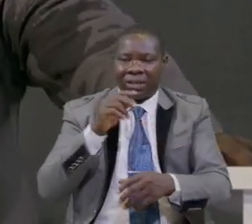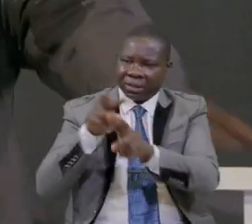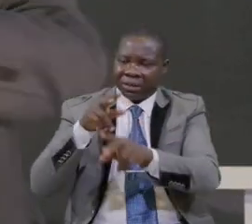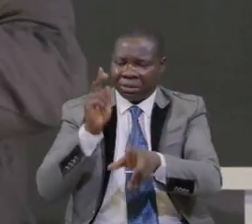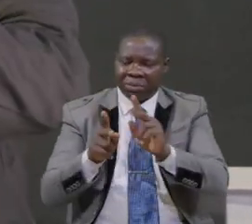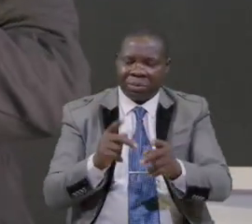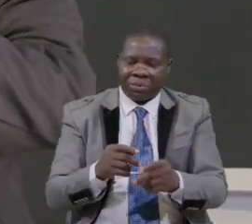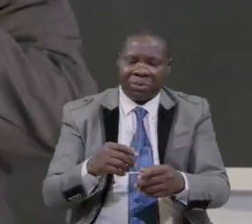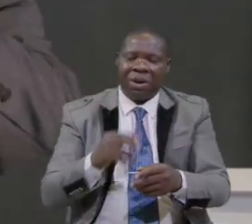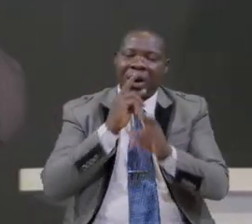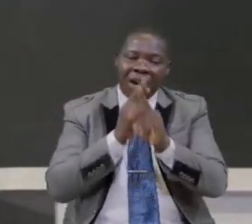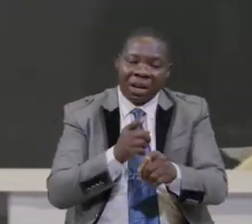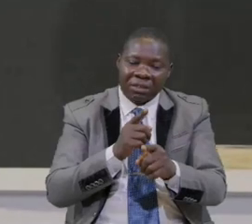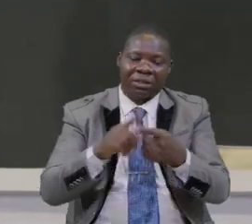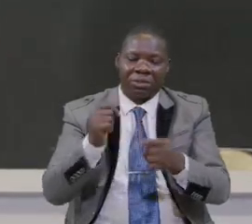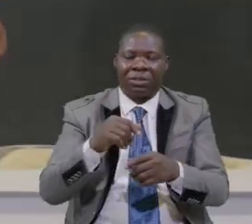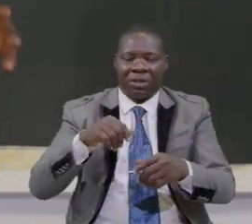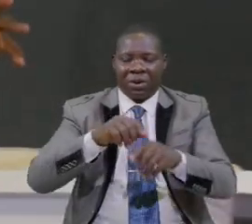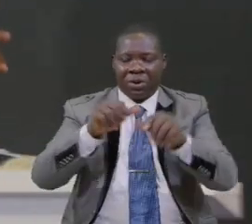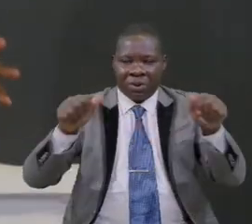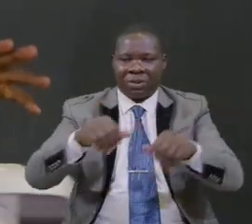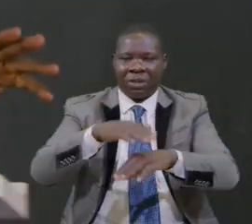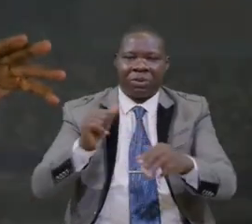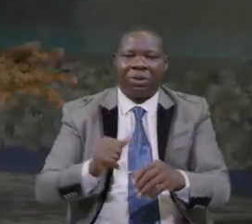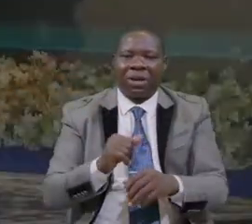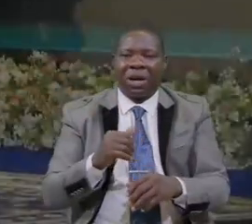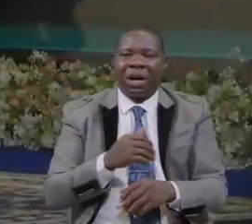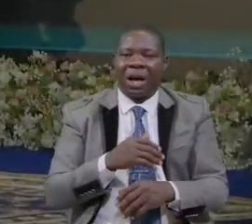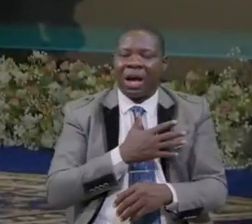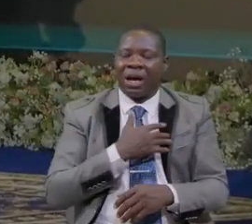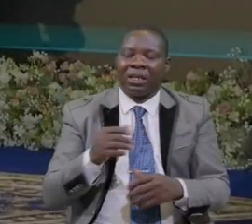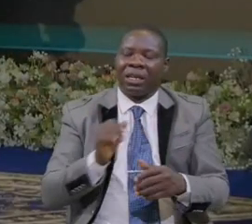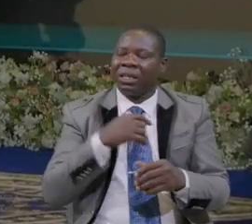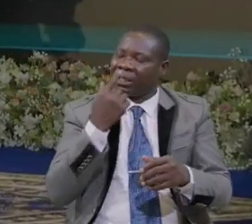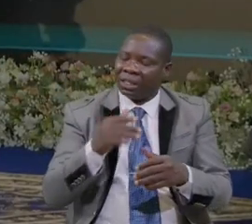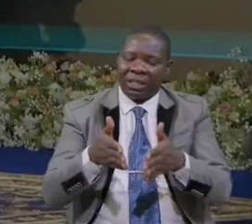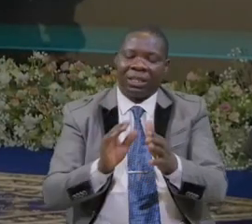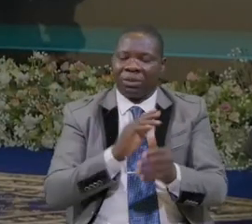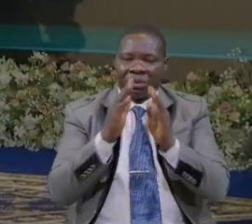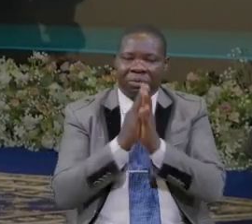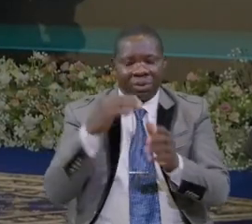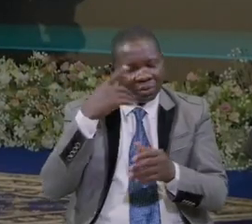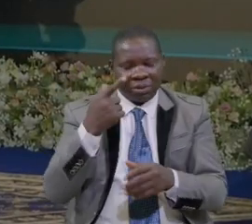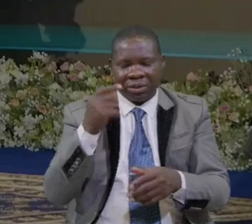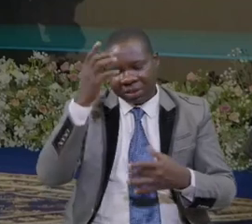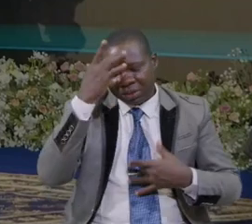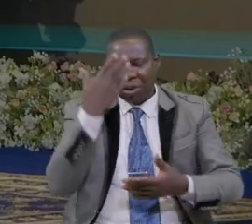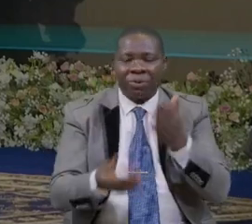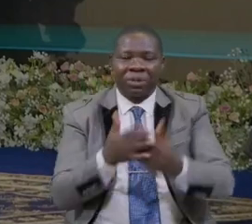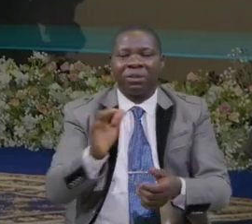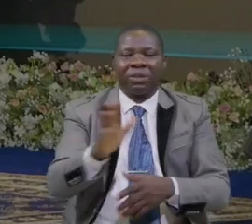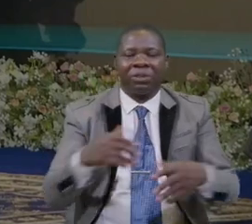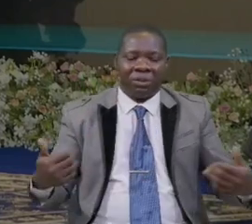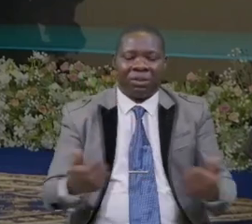répondu à l'appel. Après cela, j'ai dit maintenant, prions. Alors, priez pour les malades. Quel que soit votre défi, vous